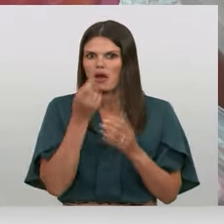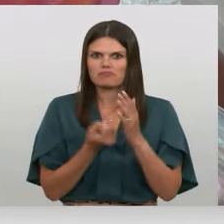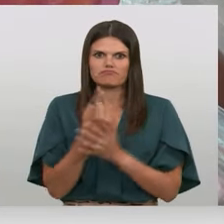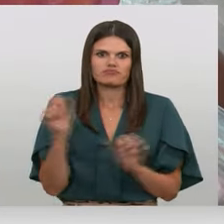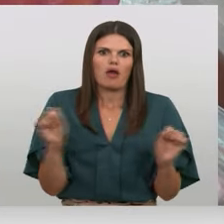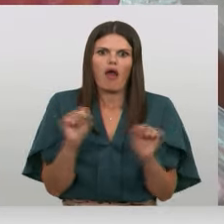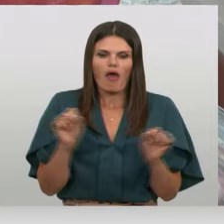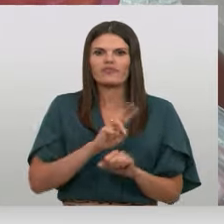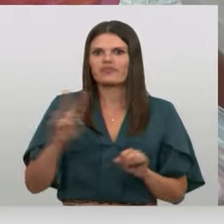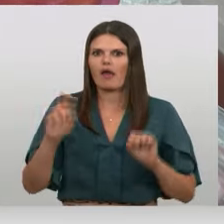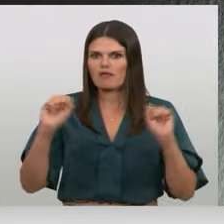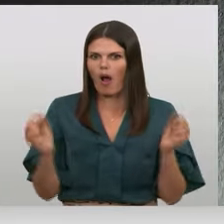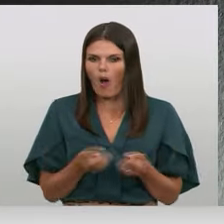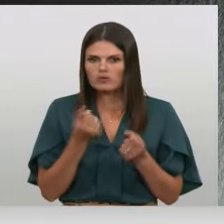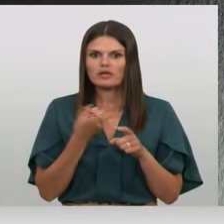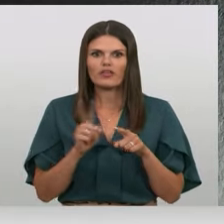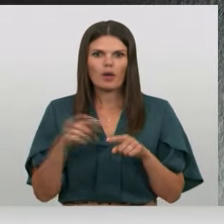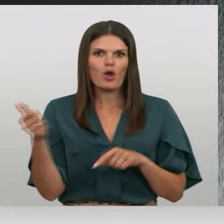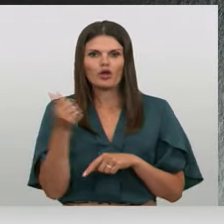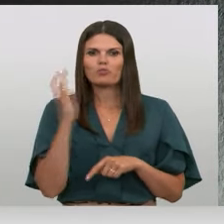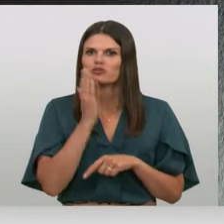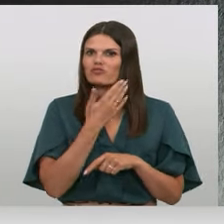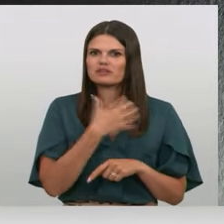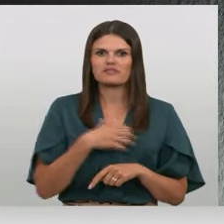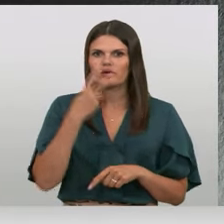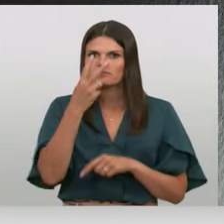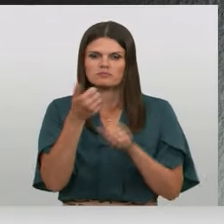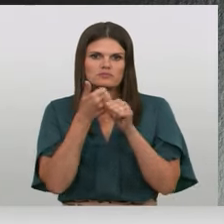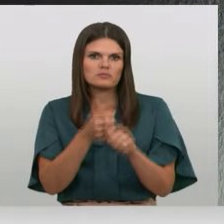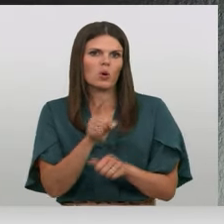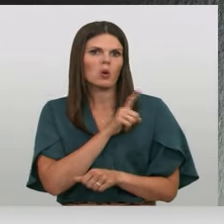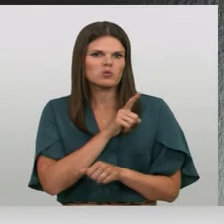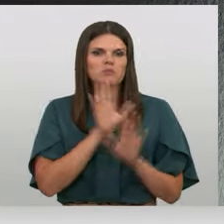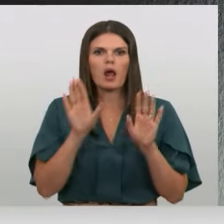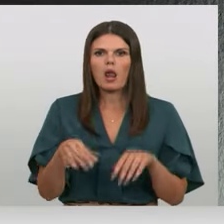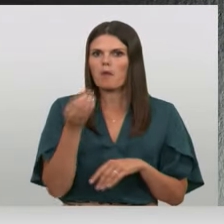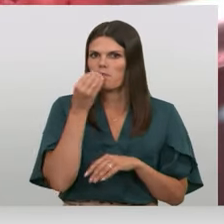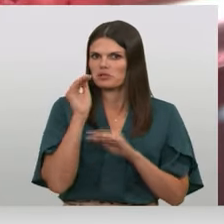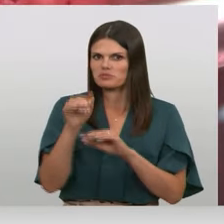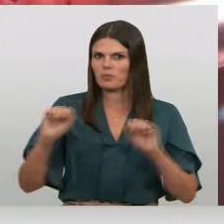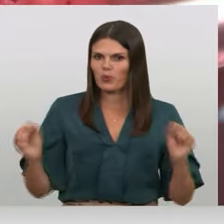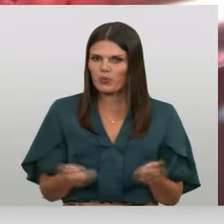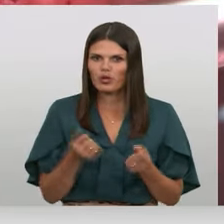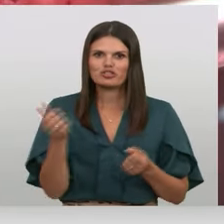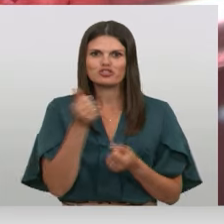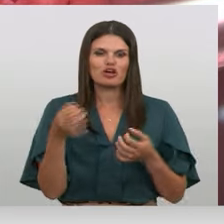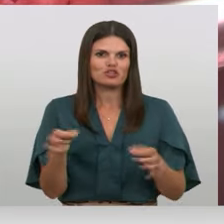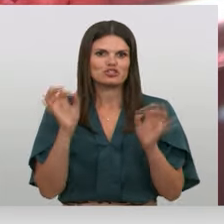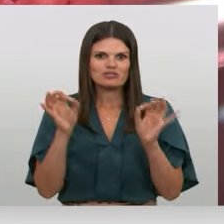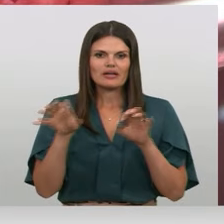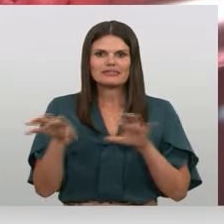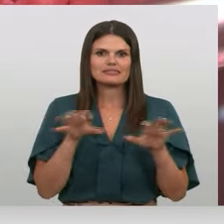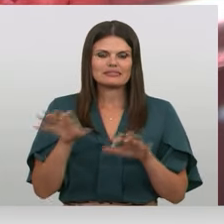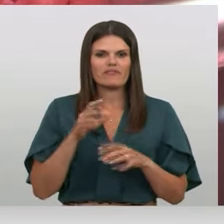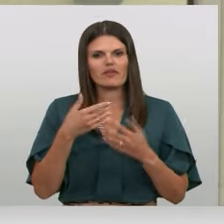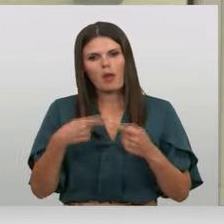nekā augstumā, tāpēc ir īpaši vasarā jāpievērš uzmanība, lai pārtika glabātos vēsumā. Sevišķi svarīgi tas ir dzīvnieku